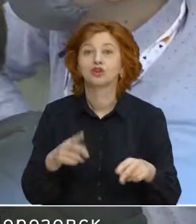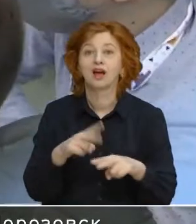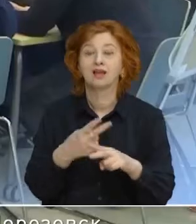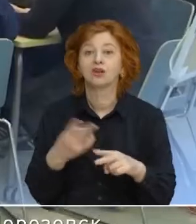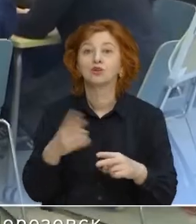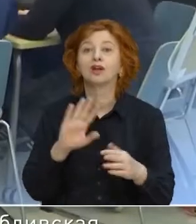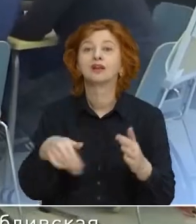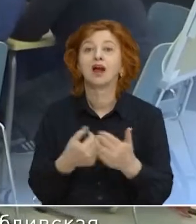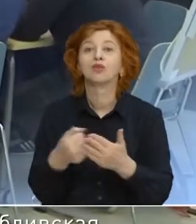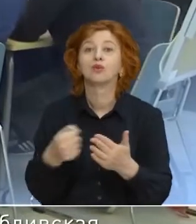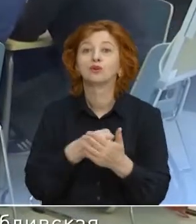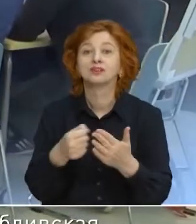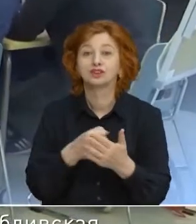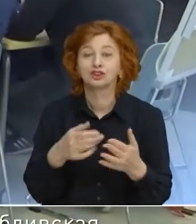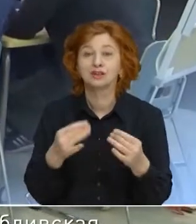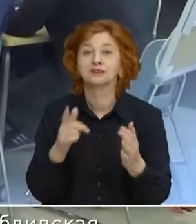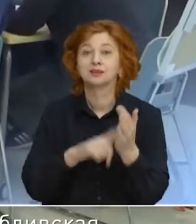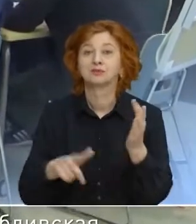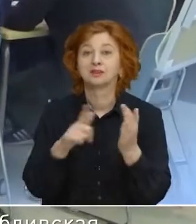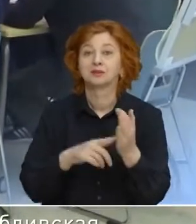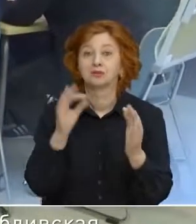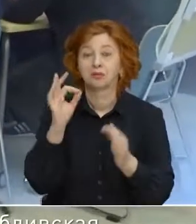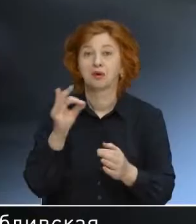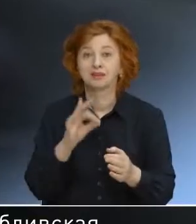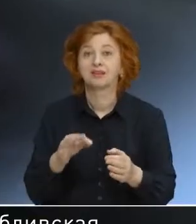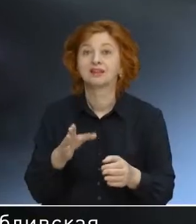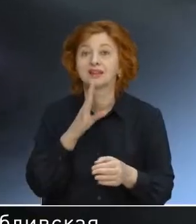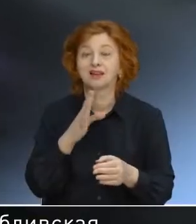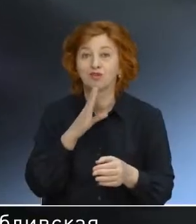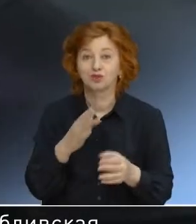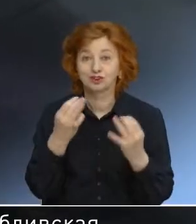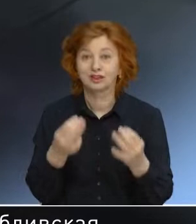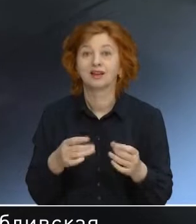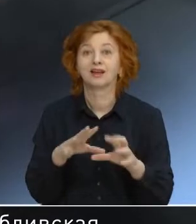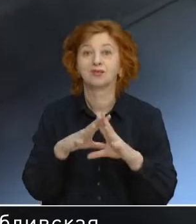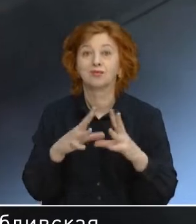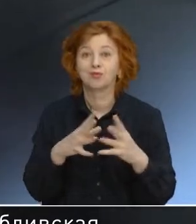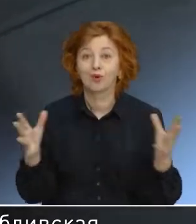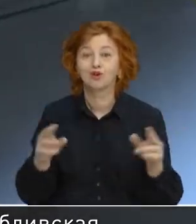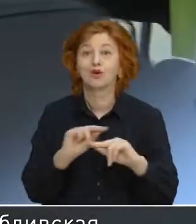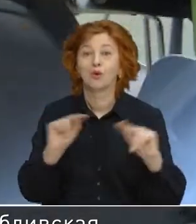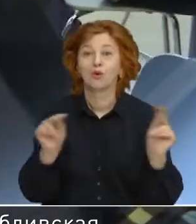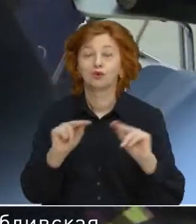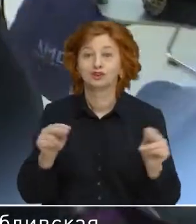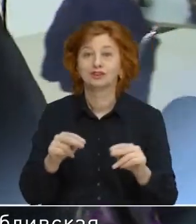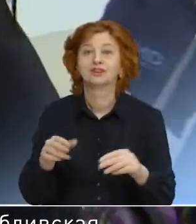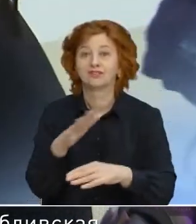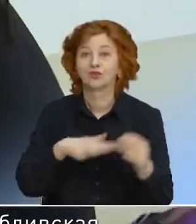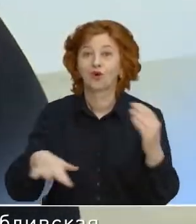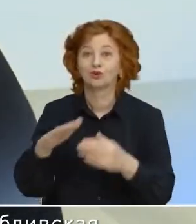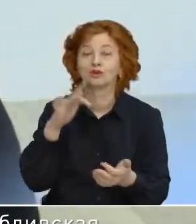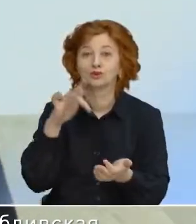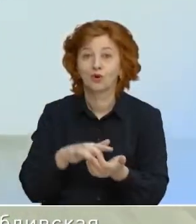команда уже достижение. На форуме 77% участников девушки. Айнур Бекетов учился в Донской столице на